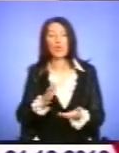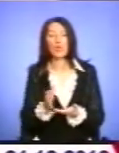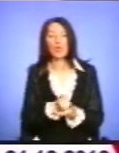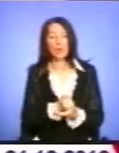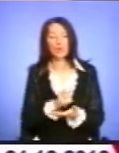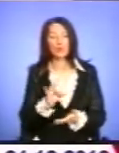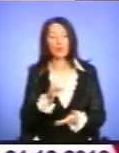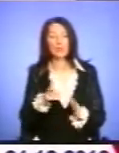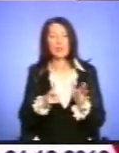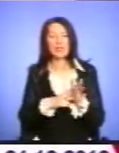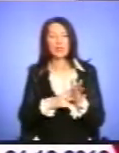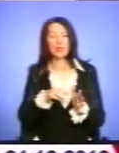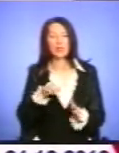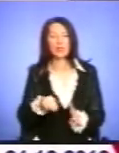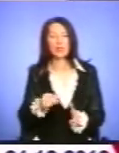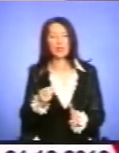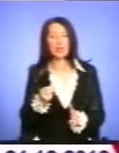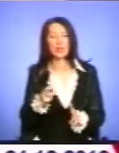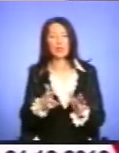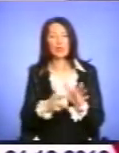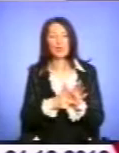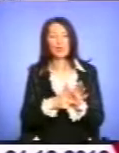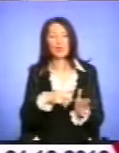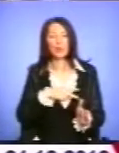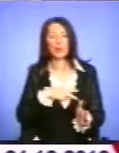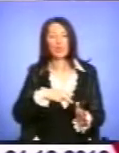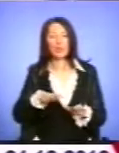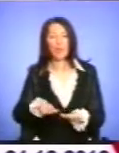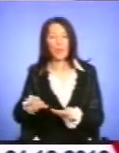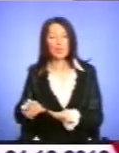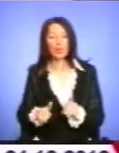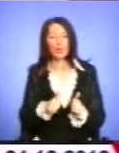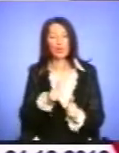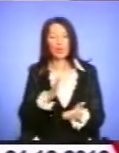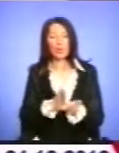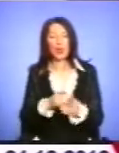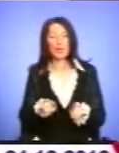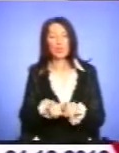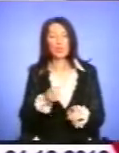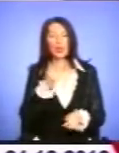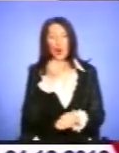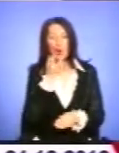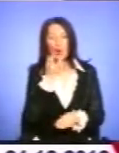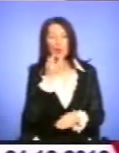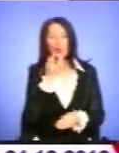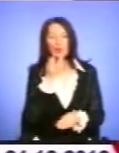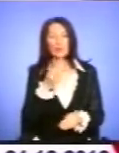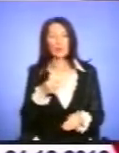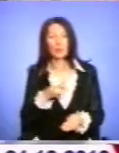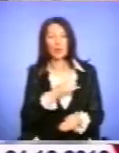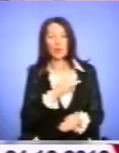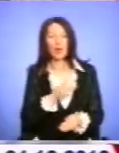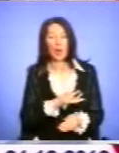в розмірі 7 тисяч гривень, 8 призових місць. І через то турнір має такий хорошу